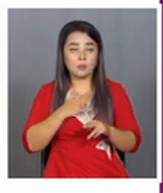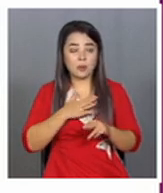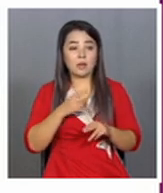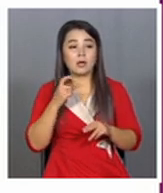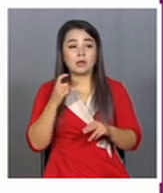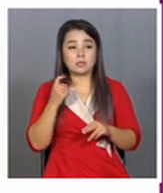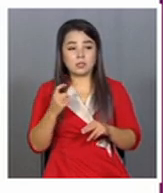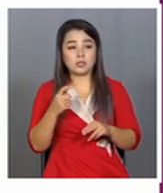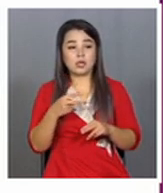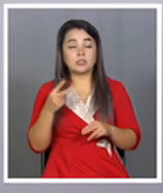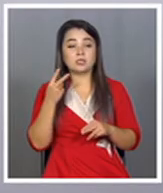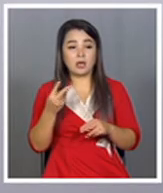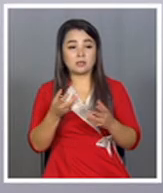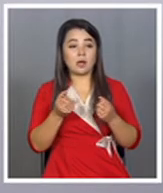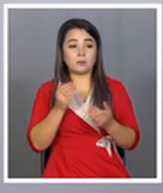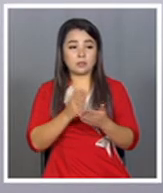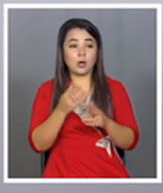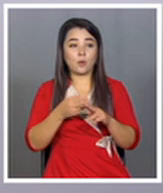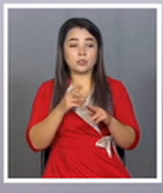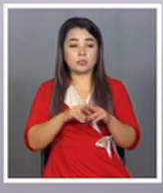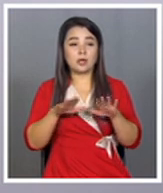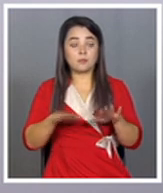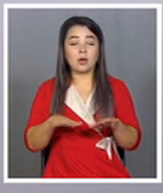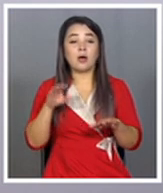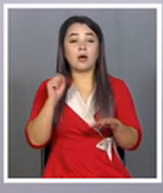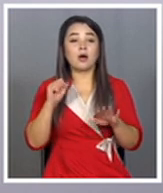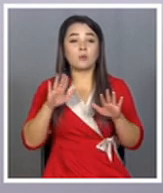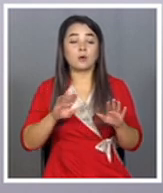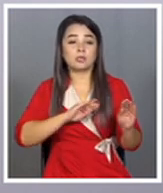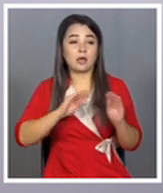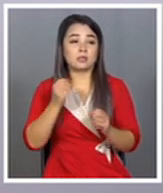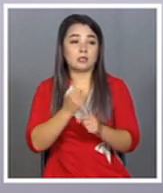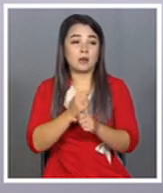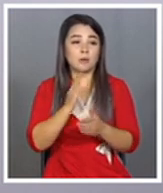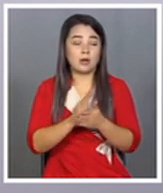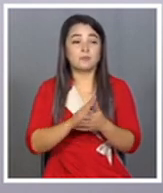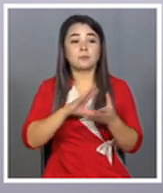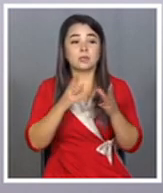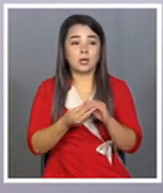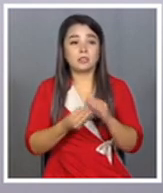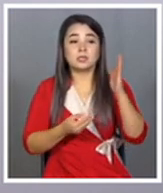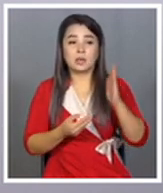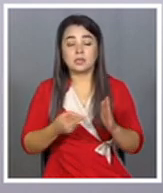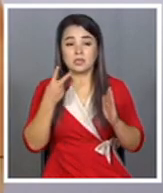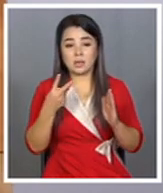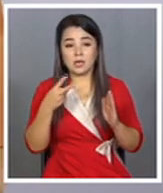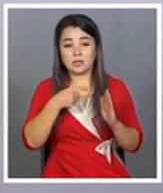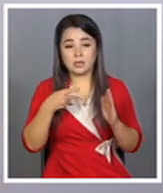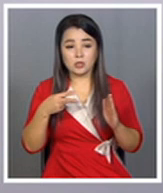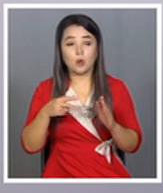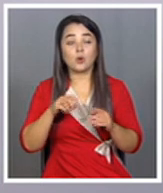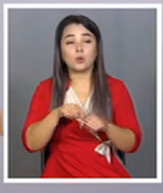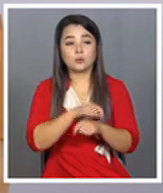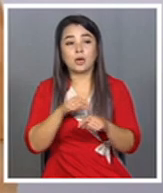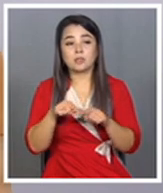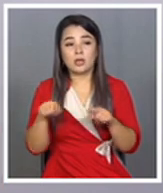2 деген жауапты алайық. Осыны енді біз А-ның орнына қоямыз. Онда ені 2-ге тең екен, ал ұзындығы